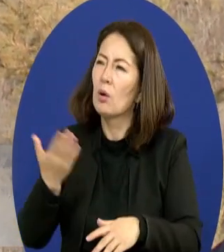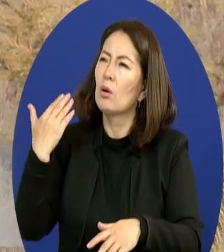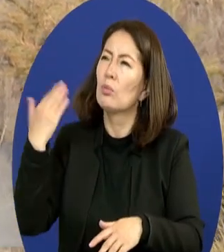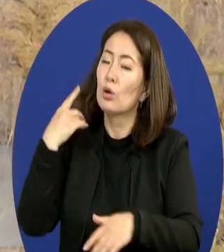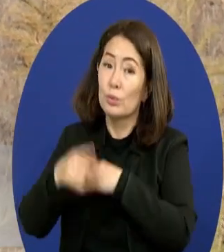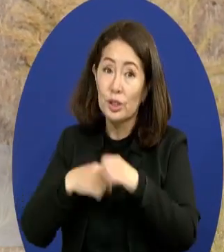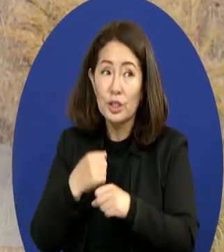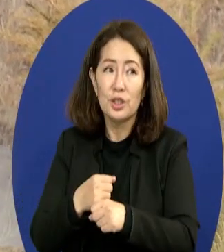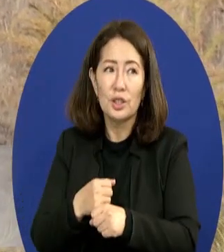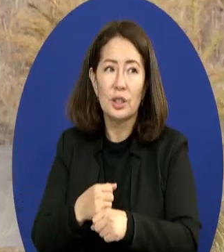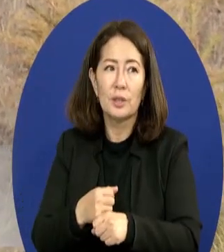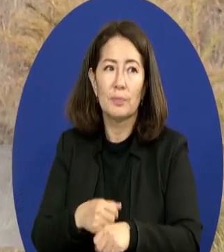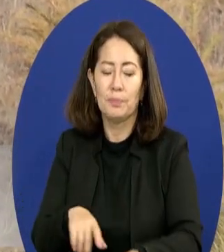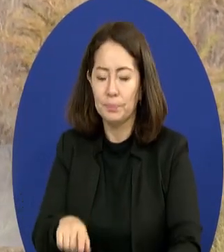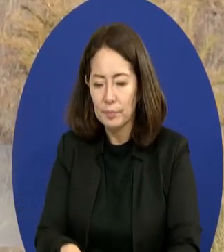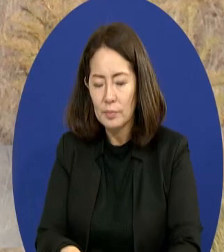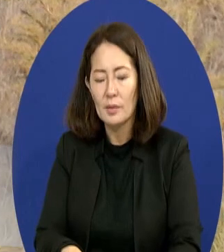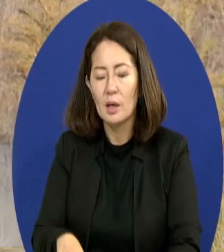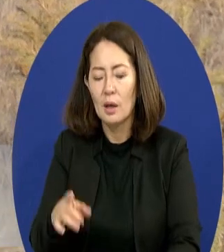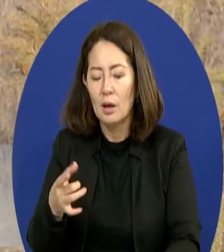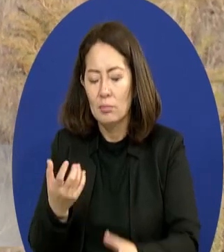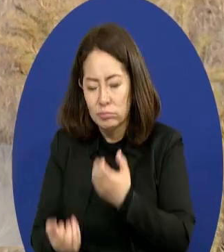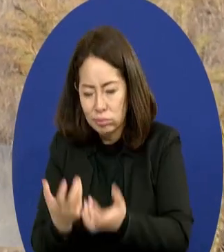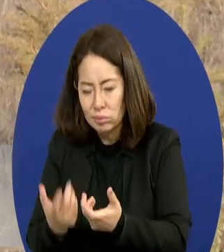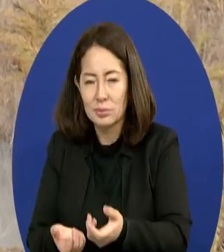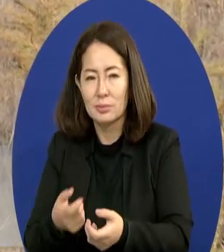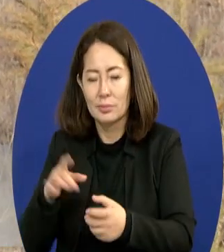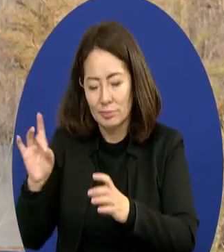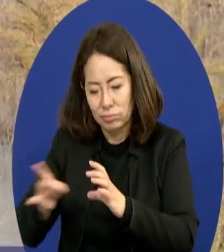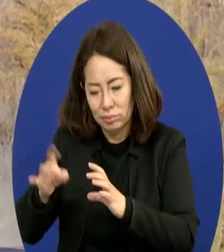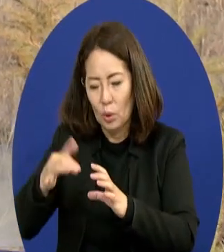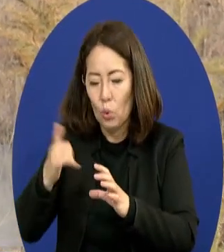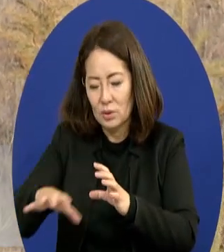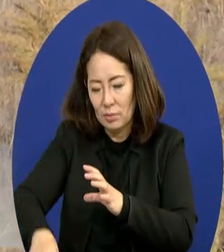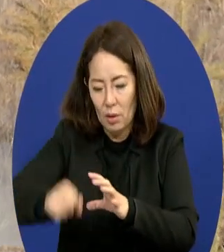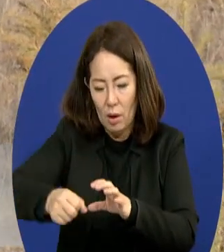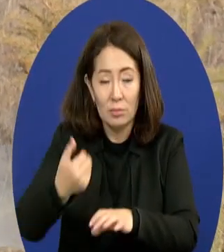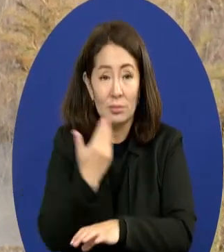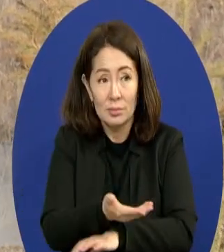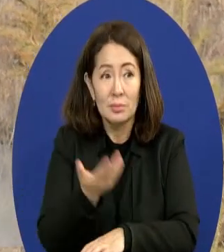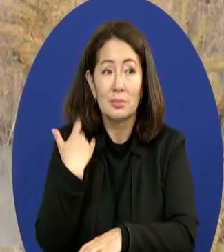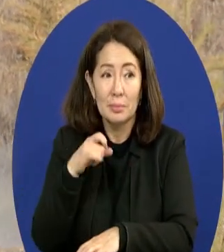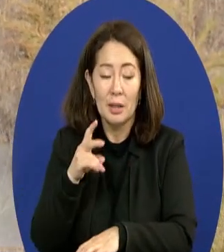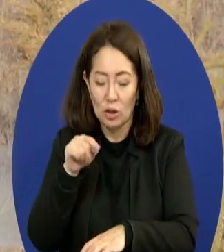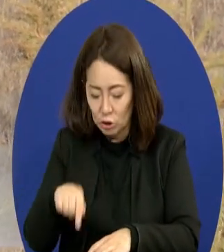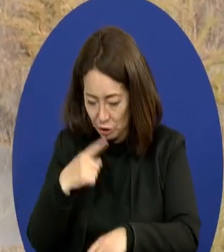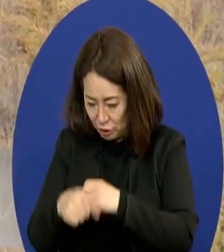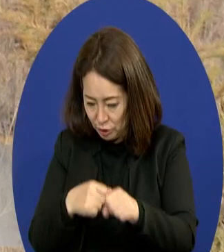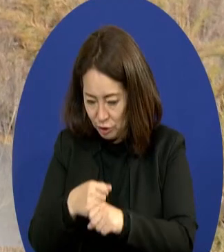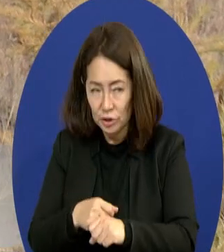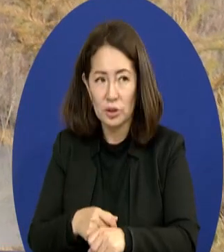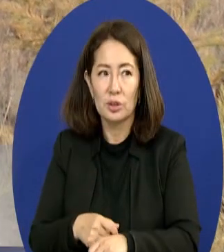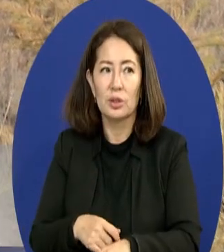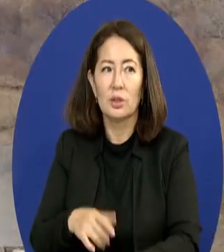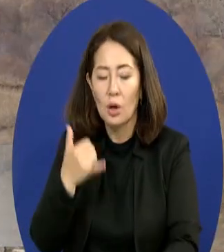одоо бензин шатаагаад мотор ажиллуулаад цахилгаан гаргаад тэргээр хутгаараа ус гаргаад ингэжсэн болвол энэ жил эхлээ бид нэр одоо гар